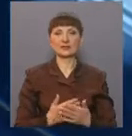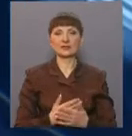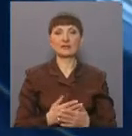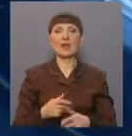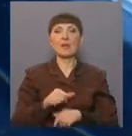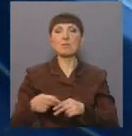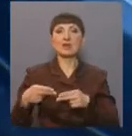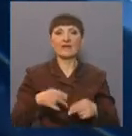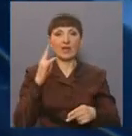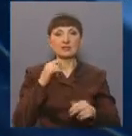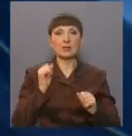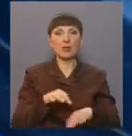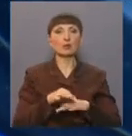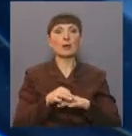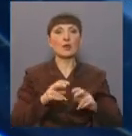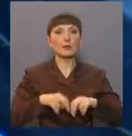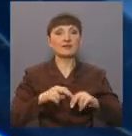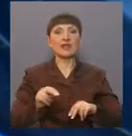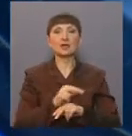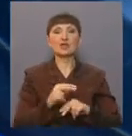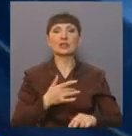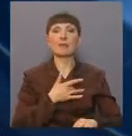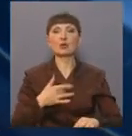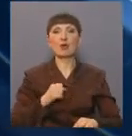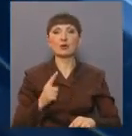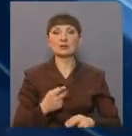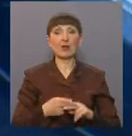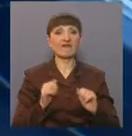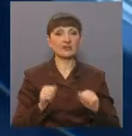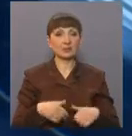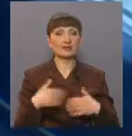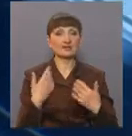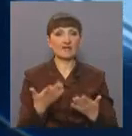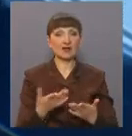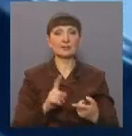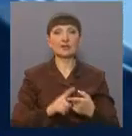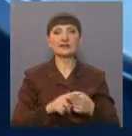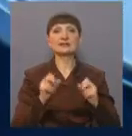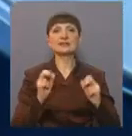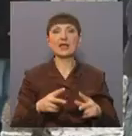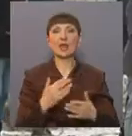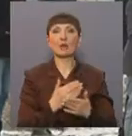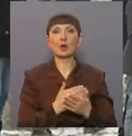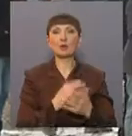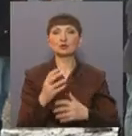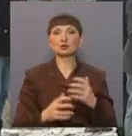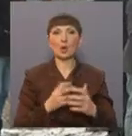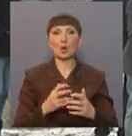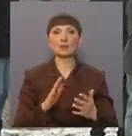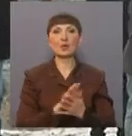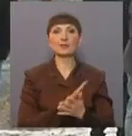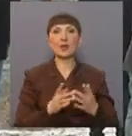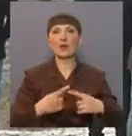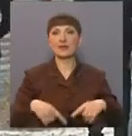Мигранты в Казахстане могут пройти обследование и лечение туберкулеза. Такая возможность предоставляется благодаря специальной программе международной